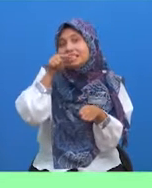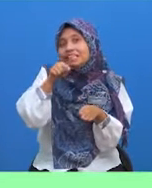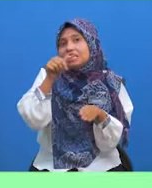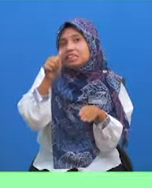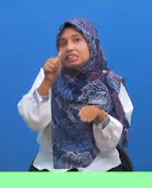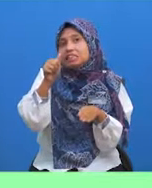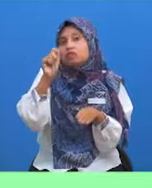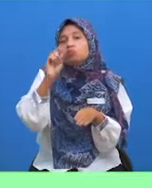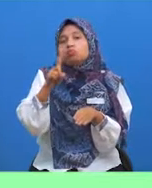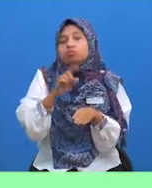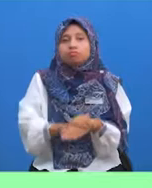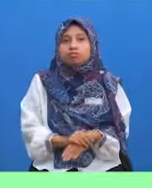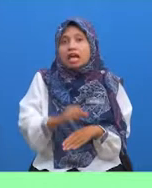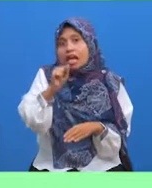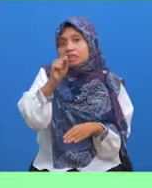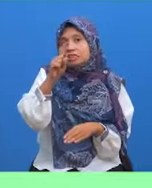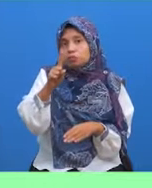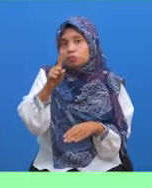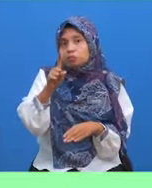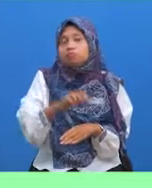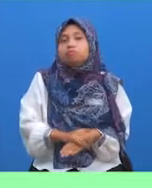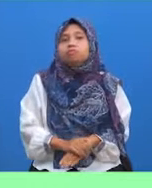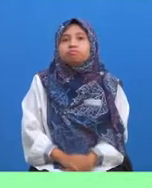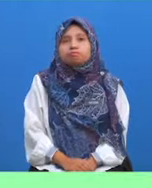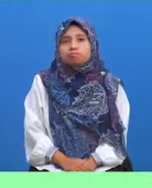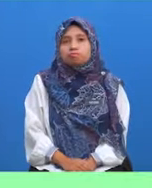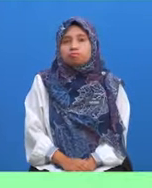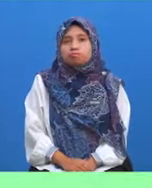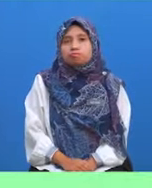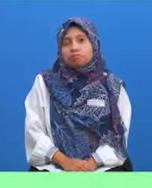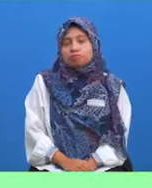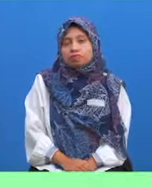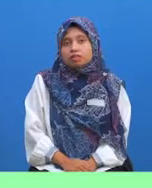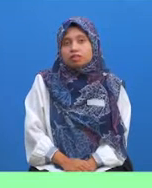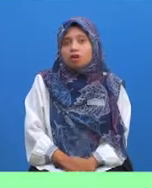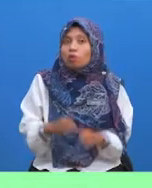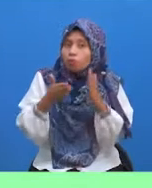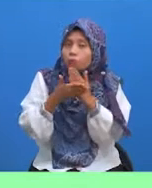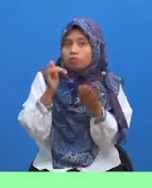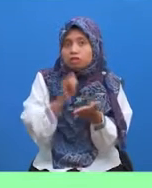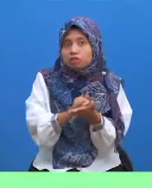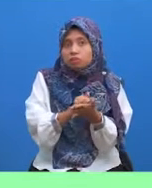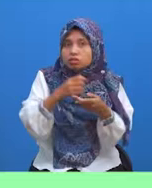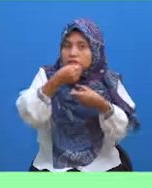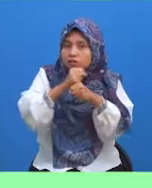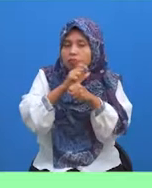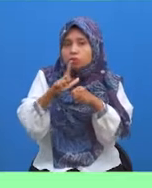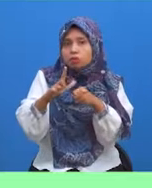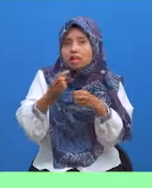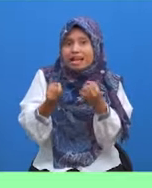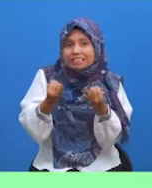apabila ke S1 S1 fresh hilang dengan Club didik Oleh itu terbentuklah